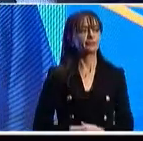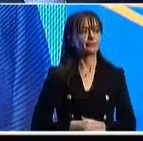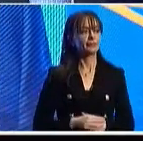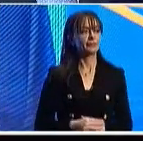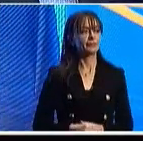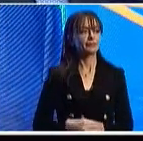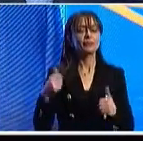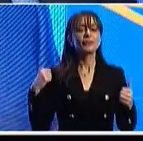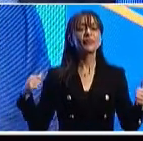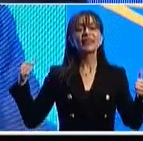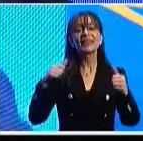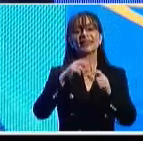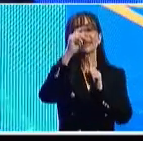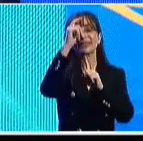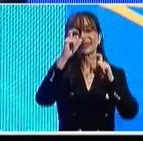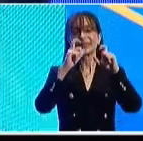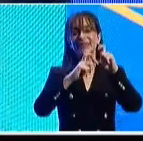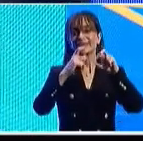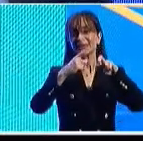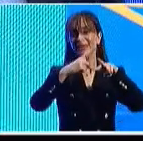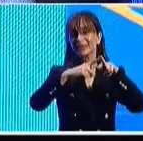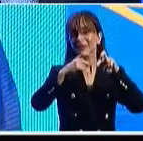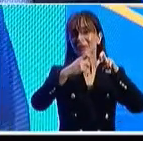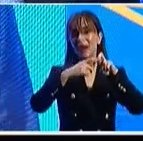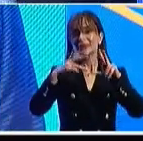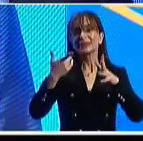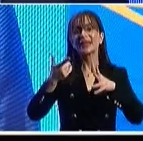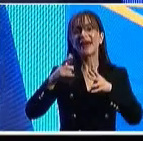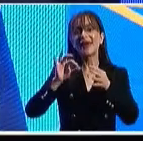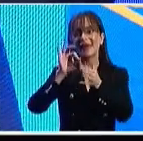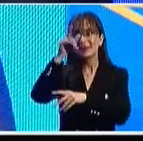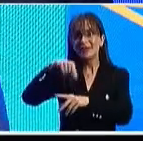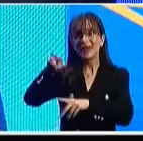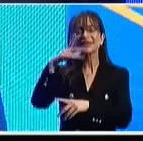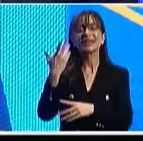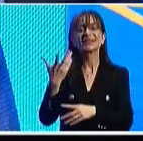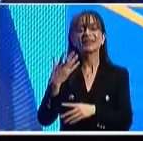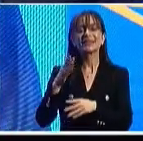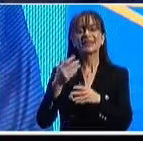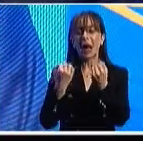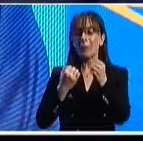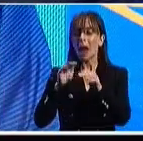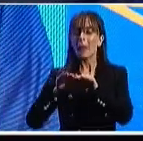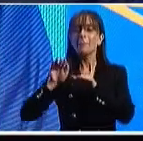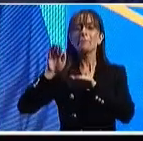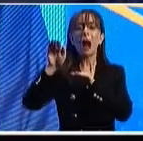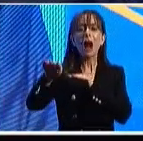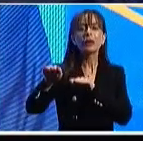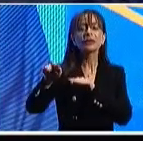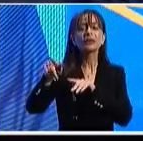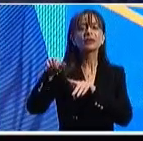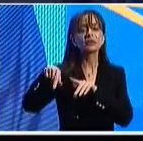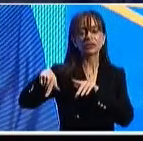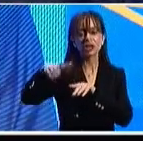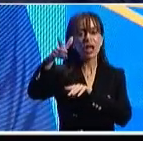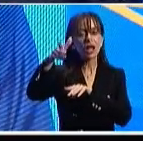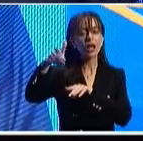Yine İspark'ta vatandaşımızın park edeceği o